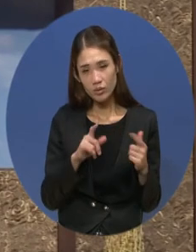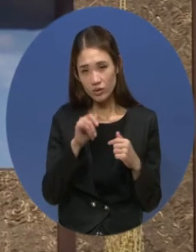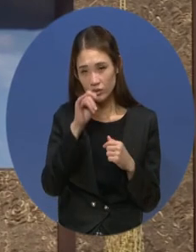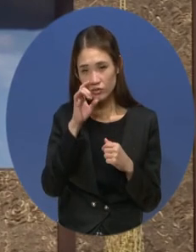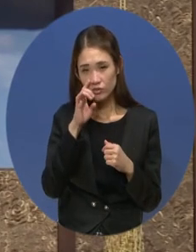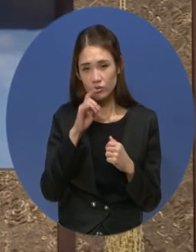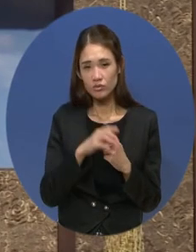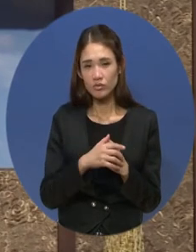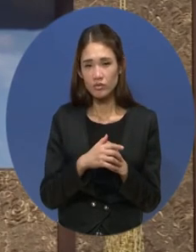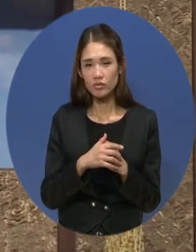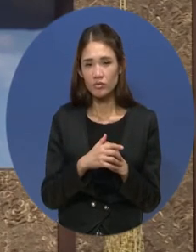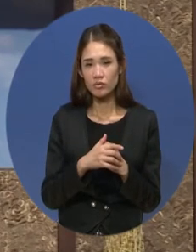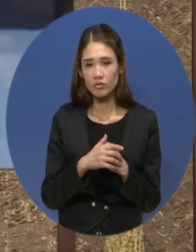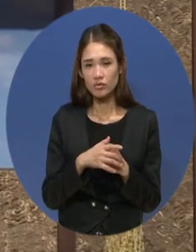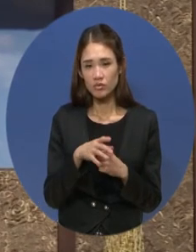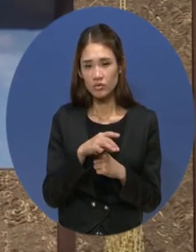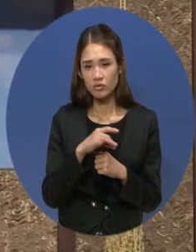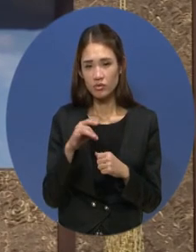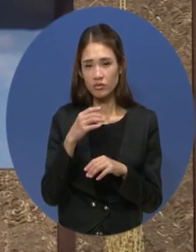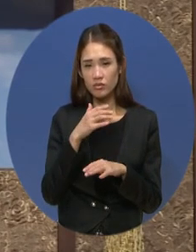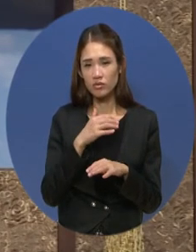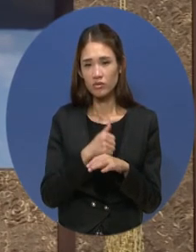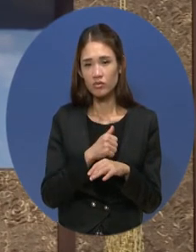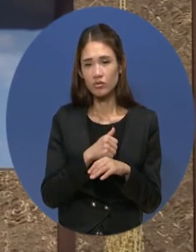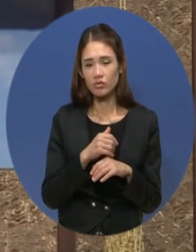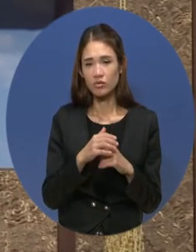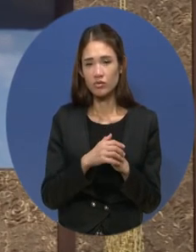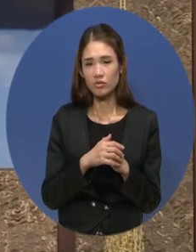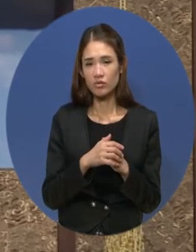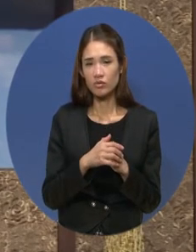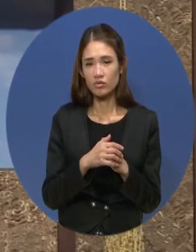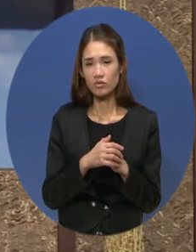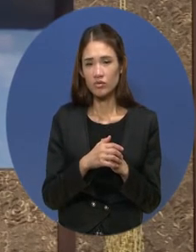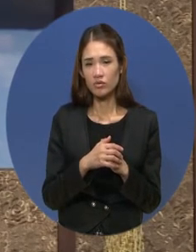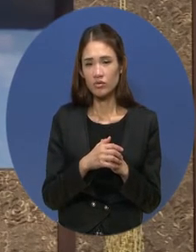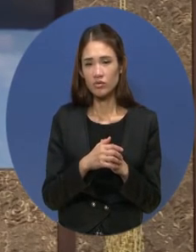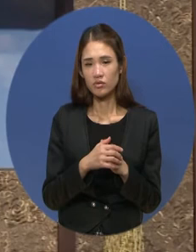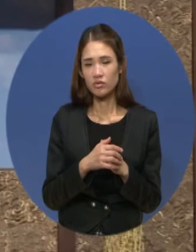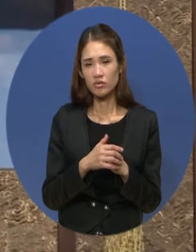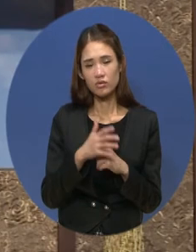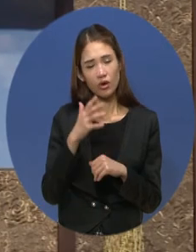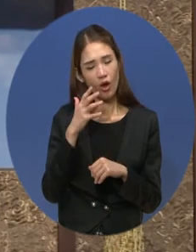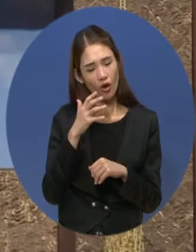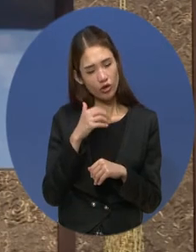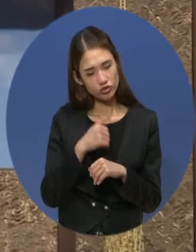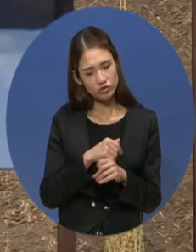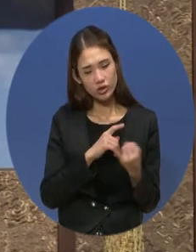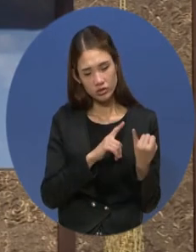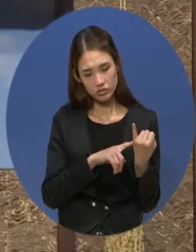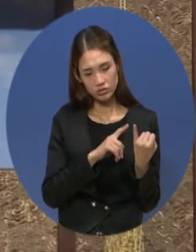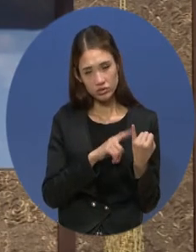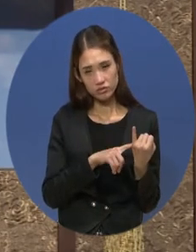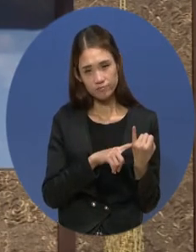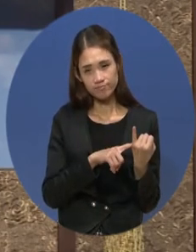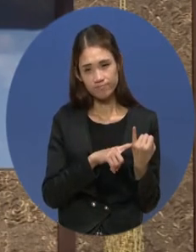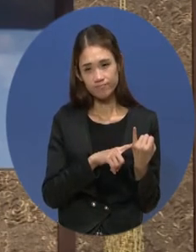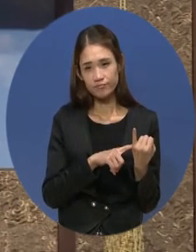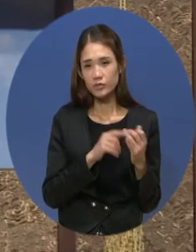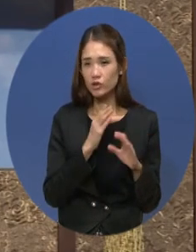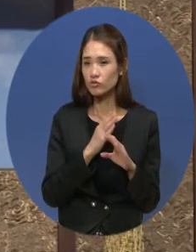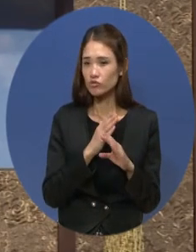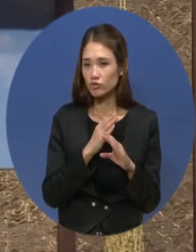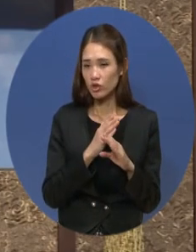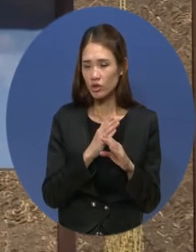궁금하기도 하지만 4 어 간헐적으로 예 결국에는 그 친구가 고등학교때 중학교